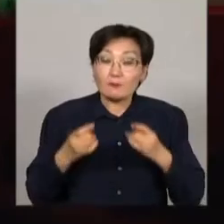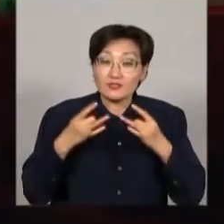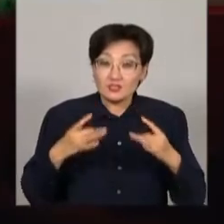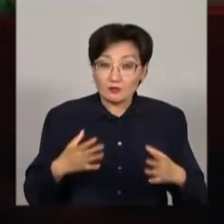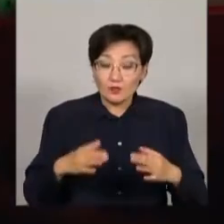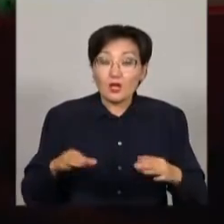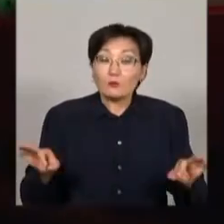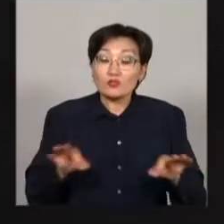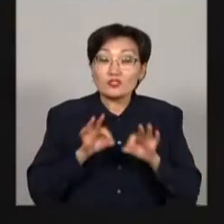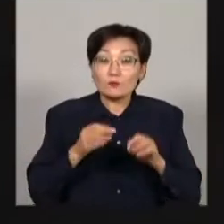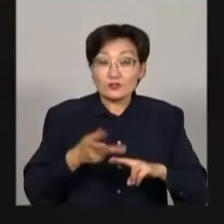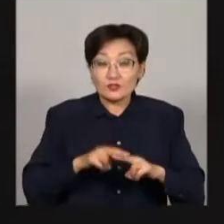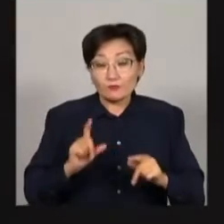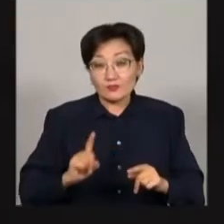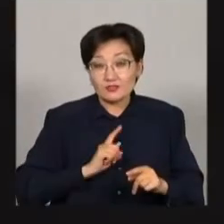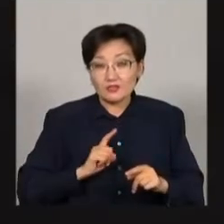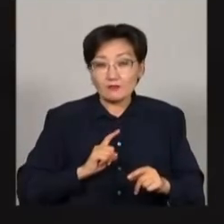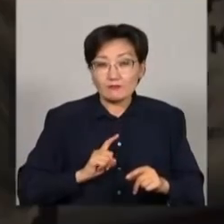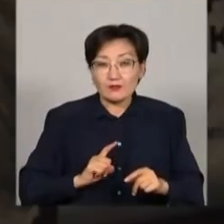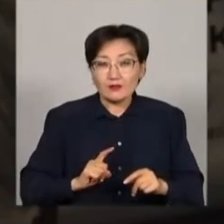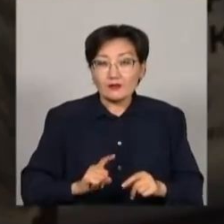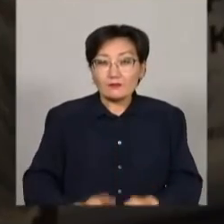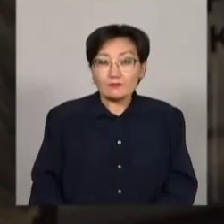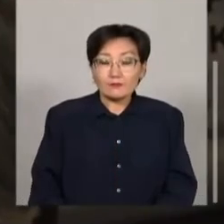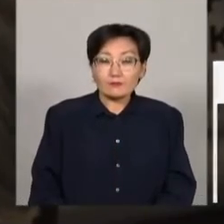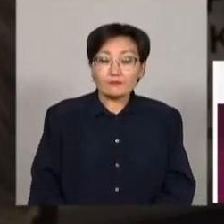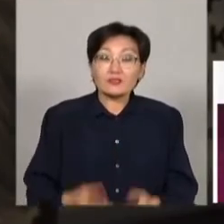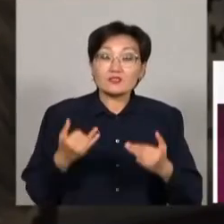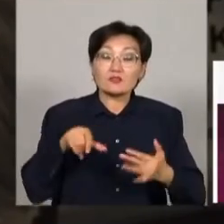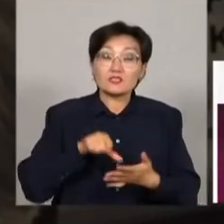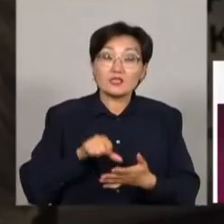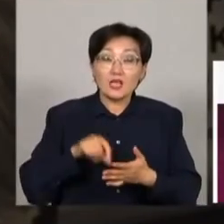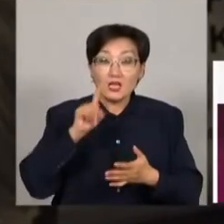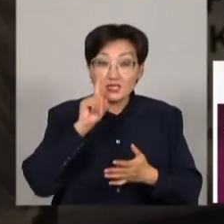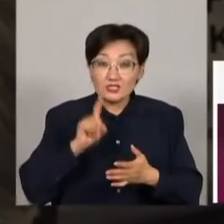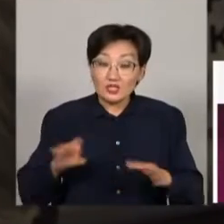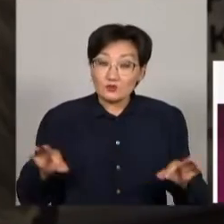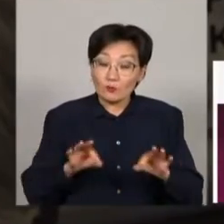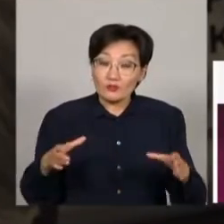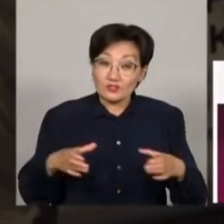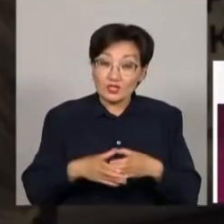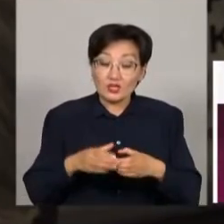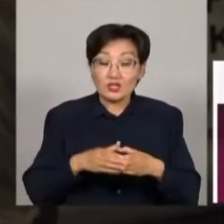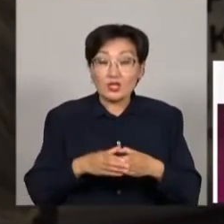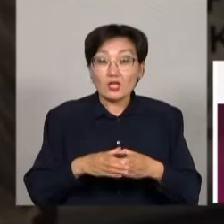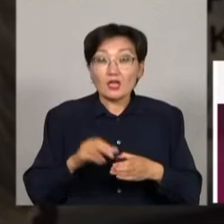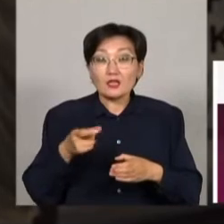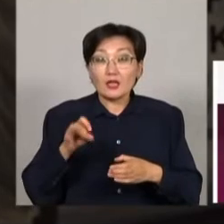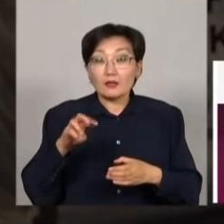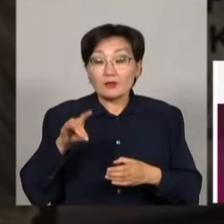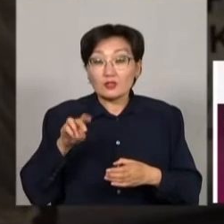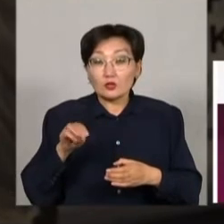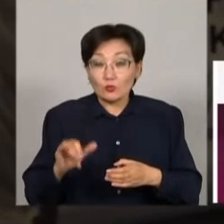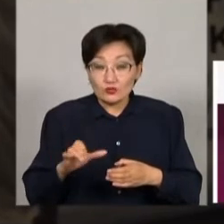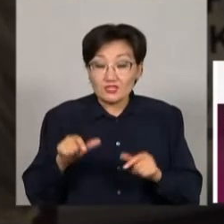праздником джазовой музыки, которого ждут с нетерпением. Сегодня выступают израильские музыканты, трио «Гай Минтус». Он